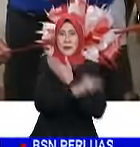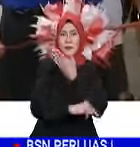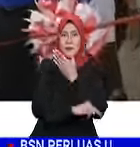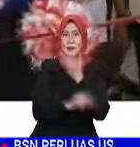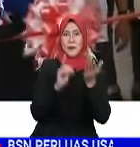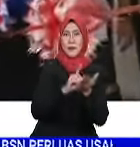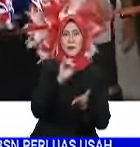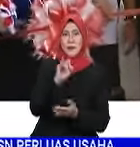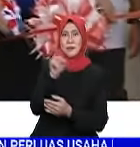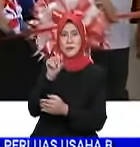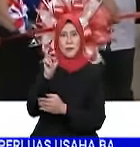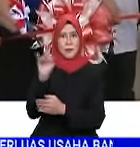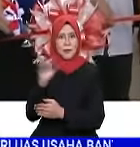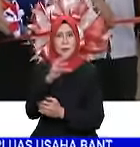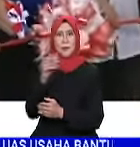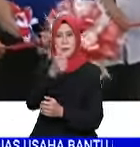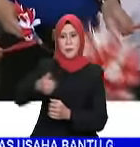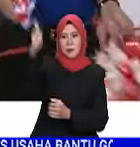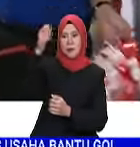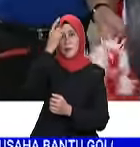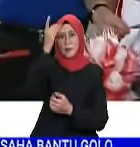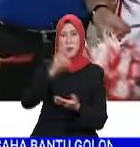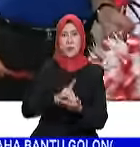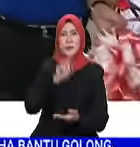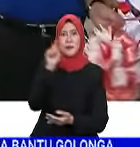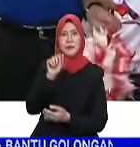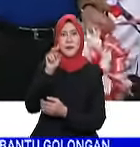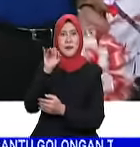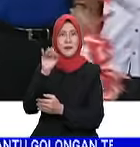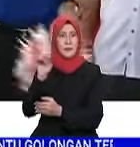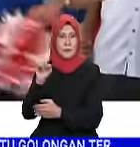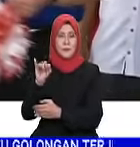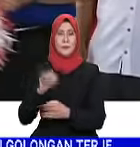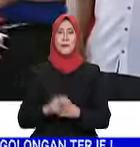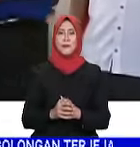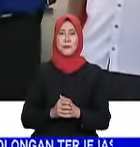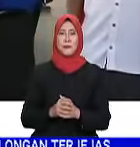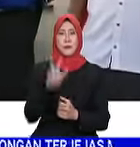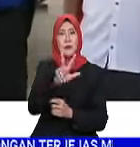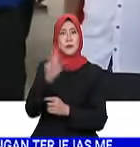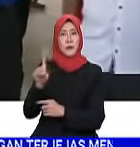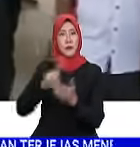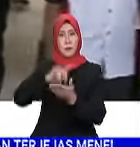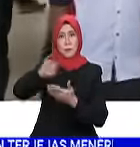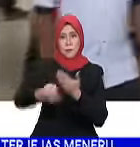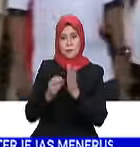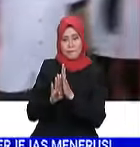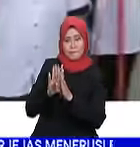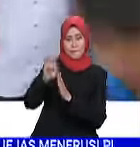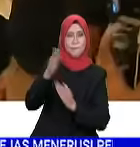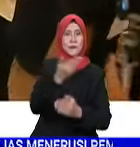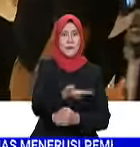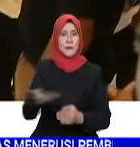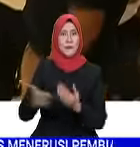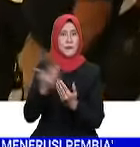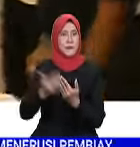Izzani Hussein dan Pengarah Kesihatan Negeri Datuk Dr. Zaini Hussein. Dalam pada itu, sebanyak 31 projek pembangunan fasiliti